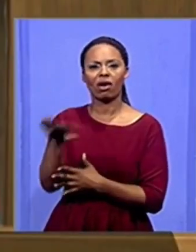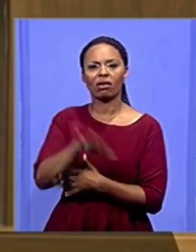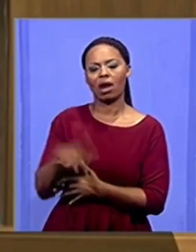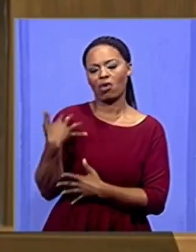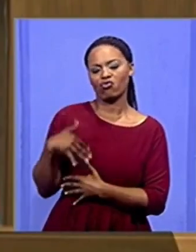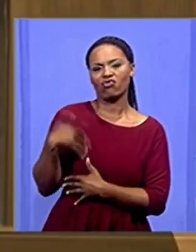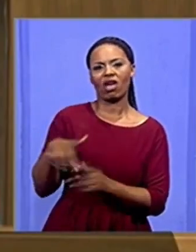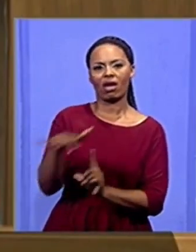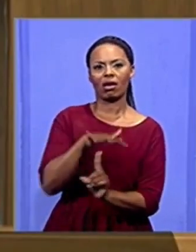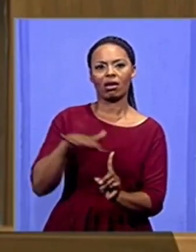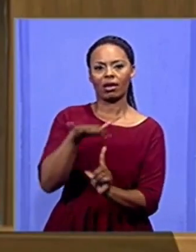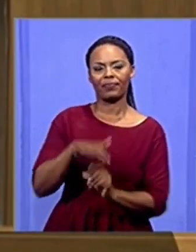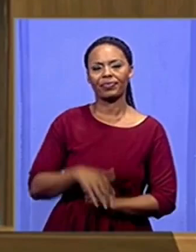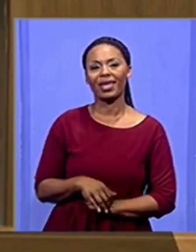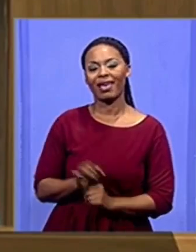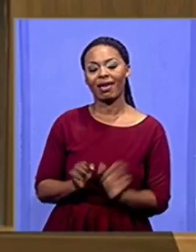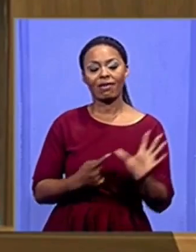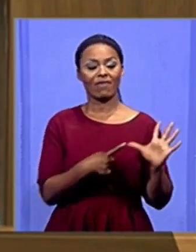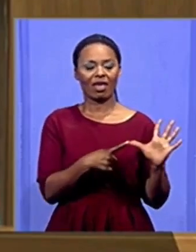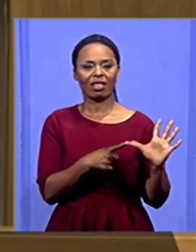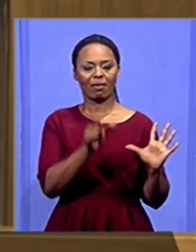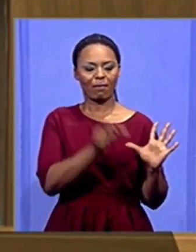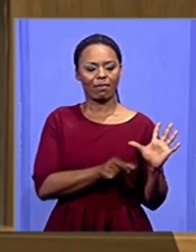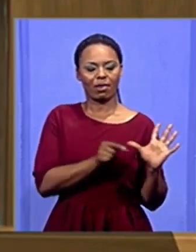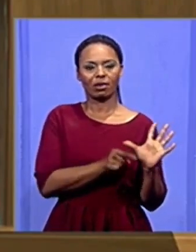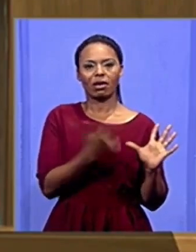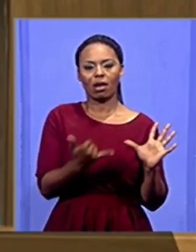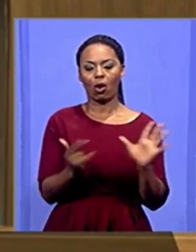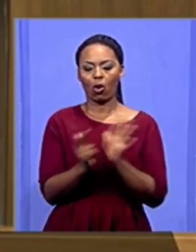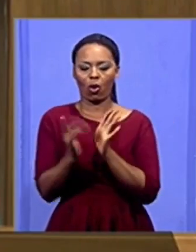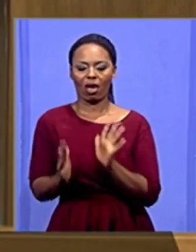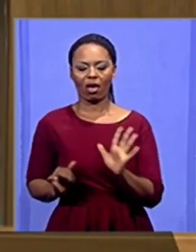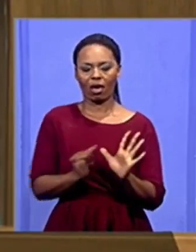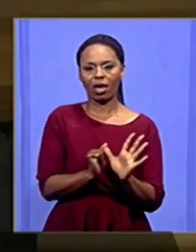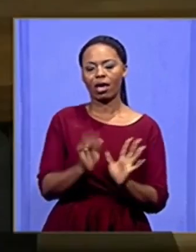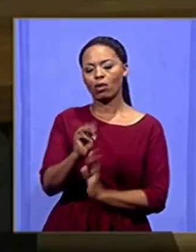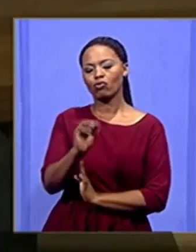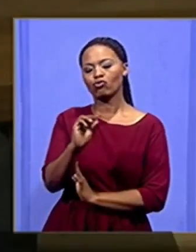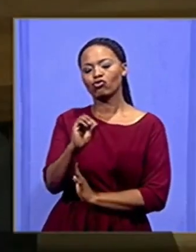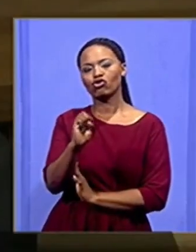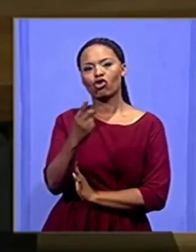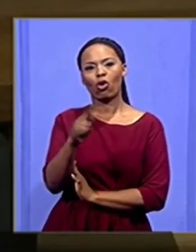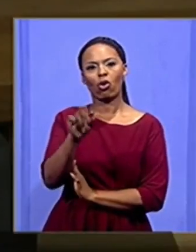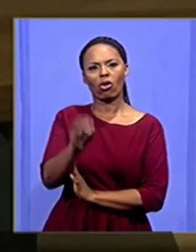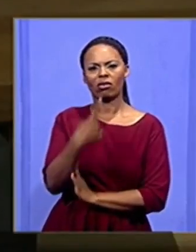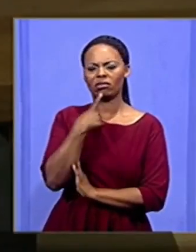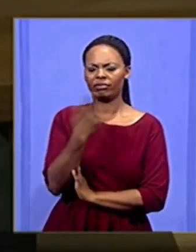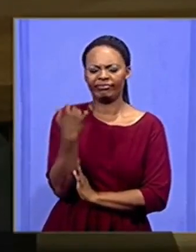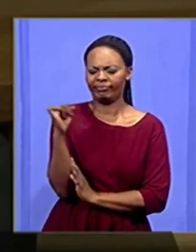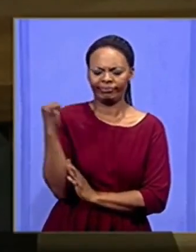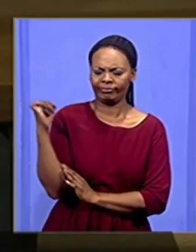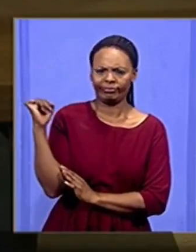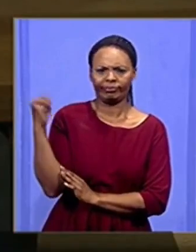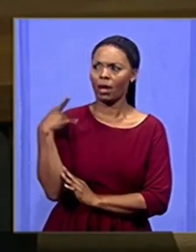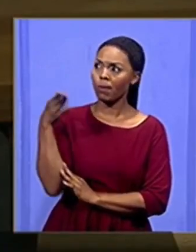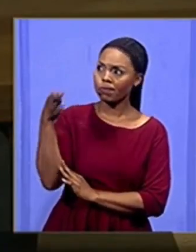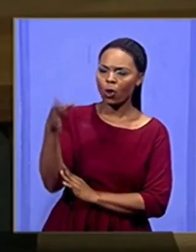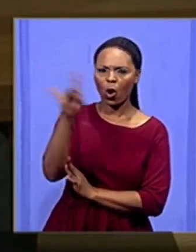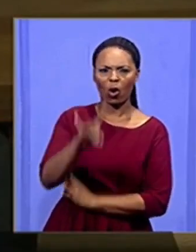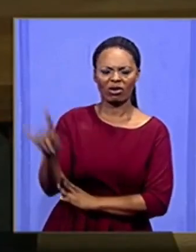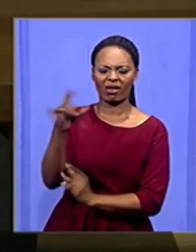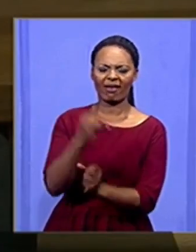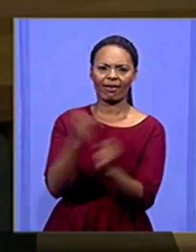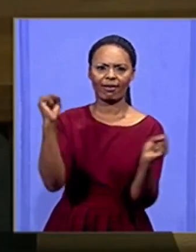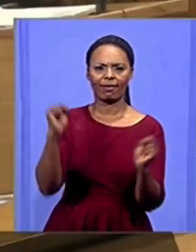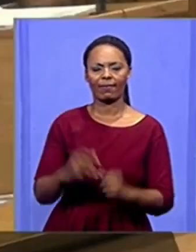Ekurhuleni. Molatofatšwa wa bohlano yo a emetšwego ke Mshololo o gatelela gore ga se a ka a ba ka hostele ka